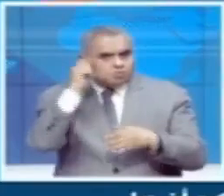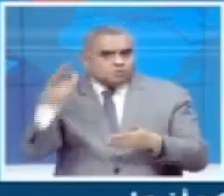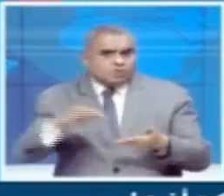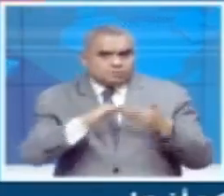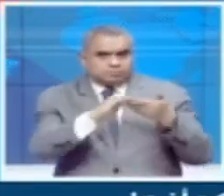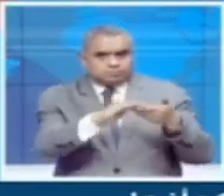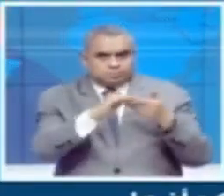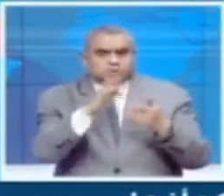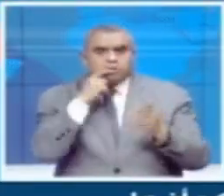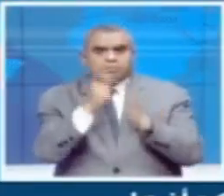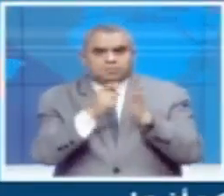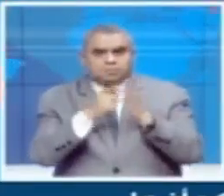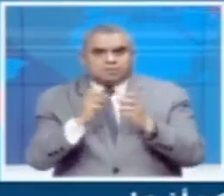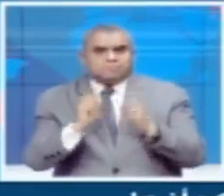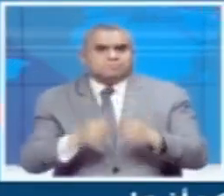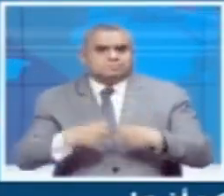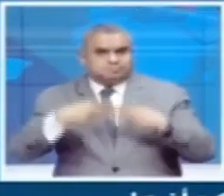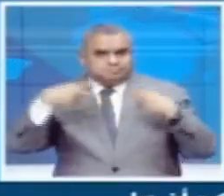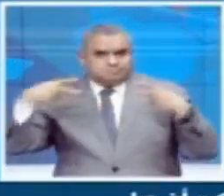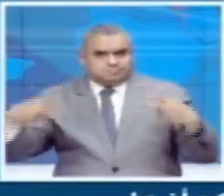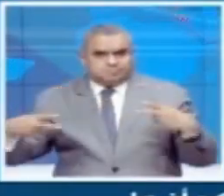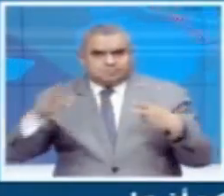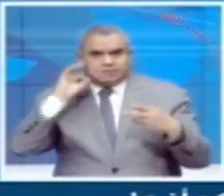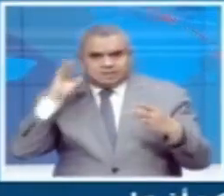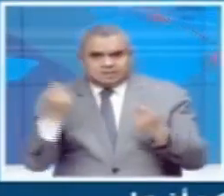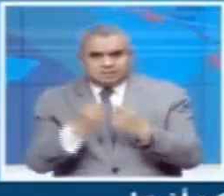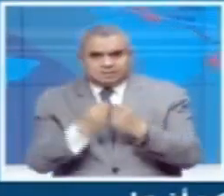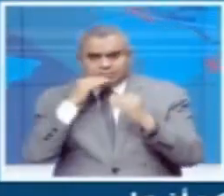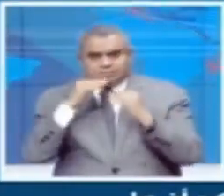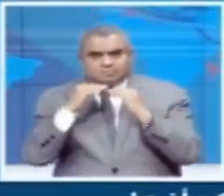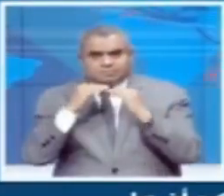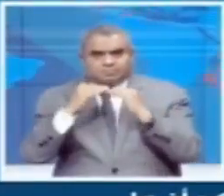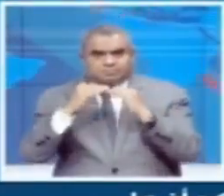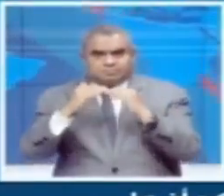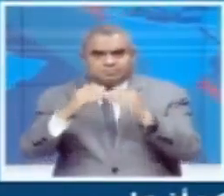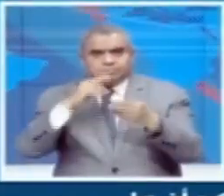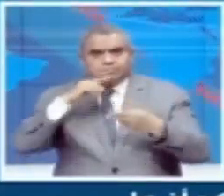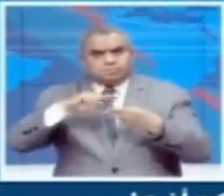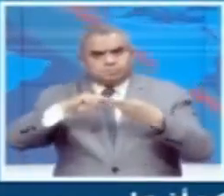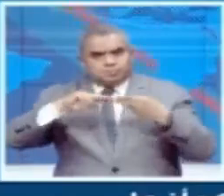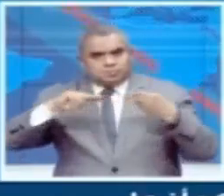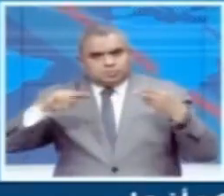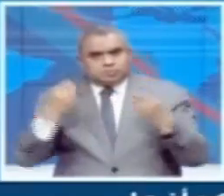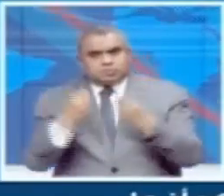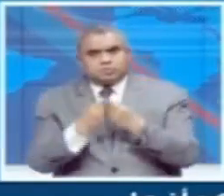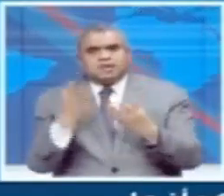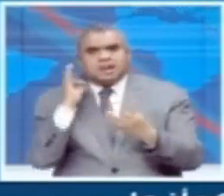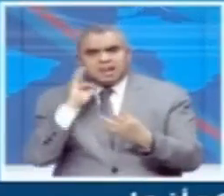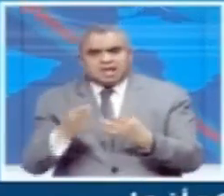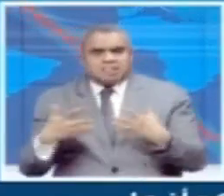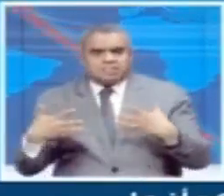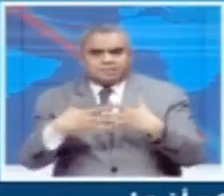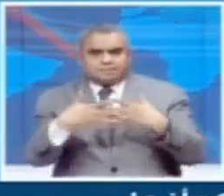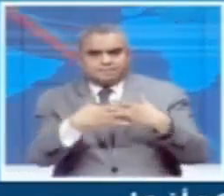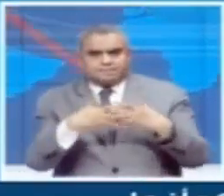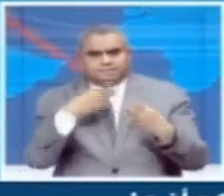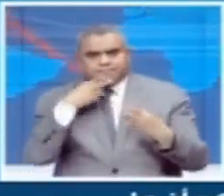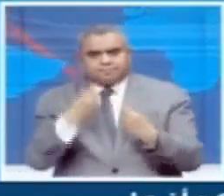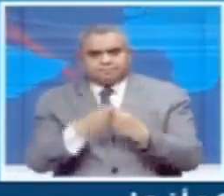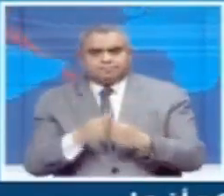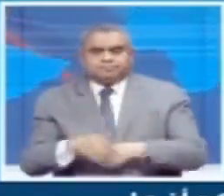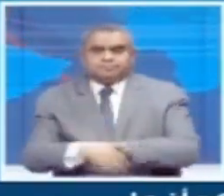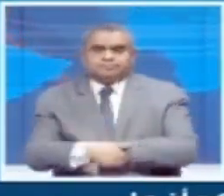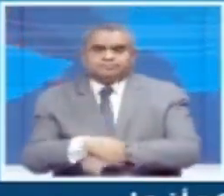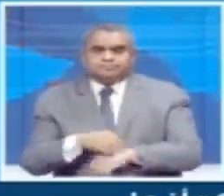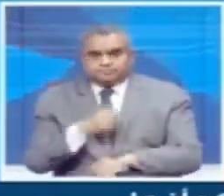المستشفيات في القطاع، مشددا على ضرورة إنهاء هذا الصراع وطرح حل دائم ليسود السلام